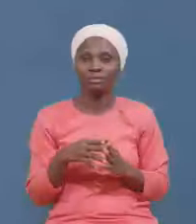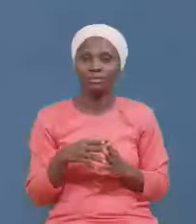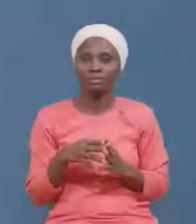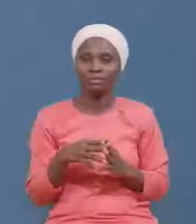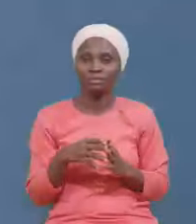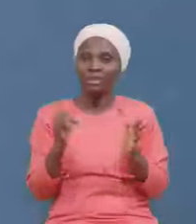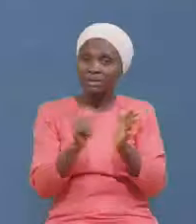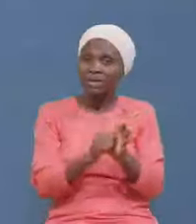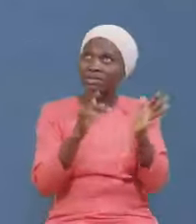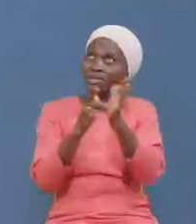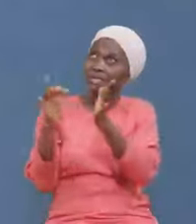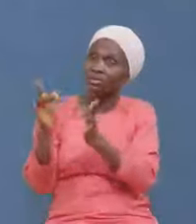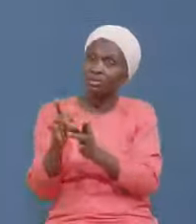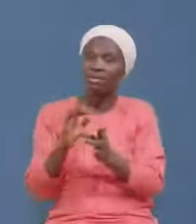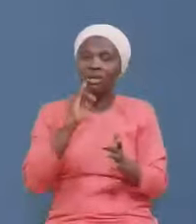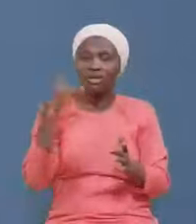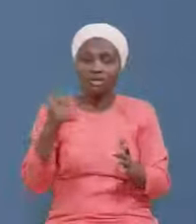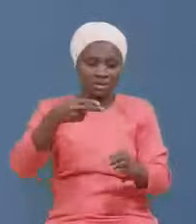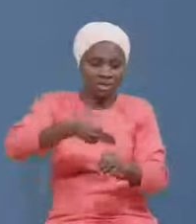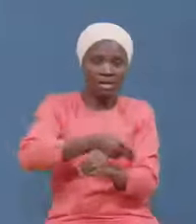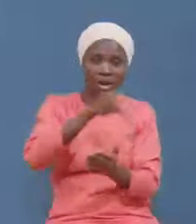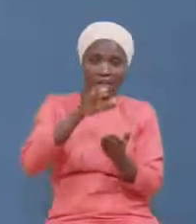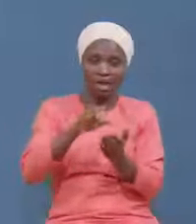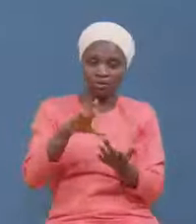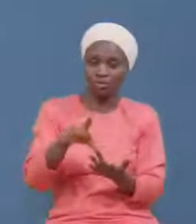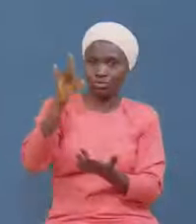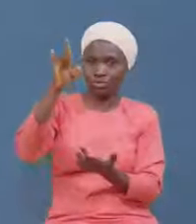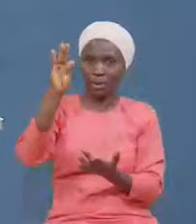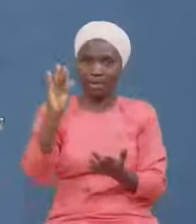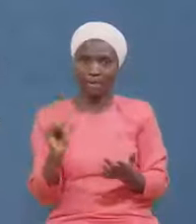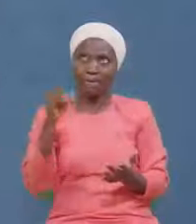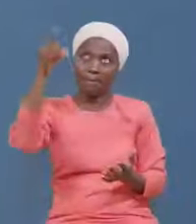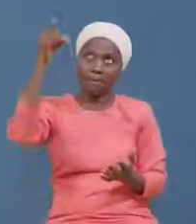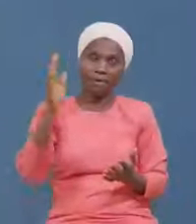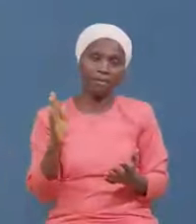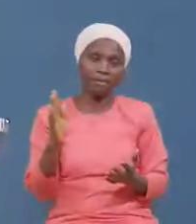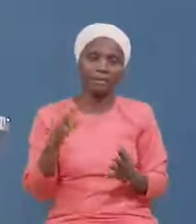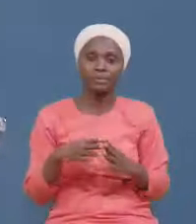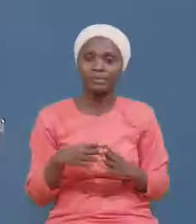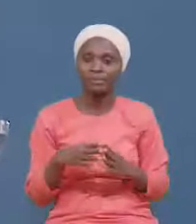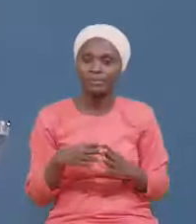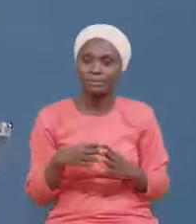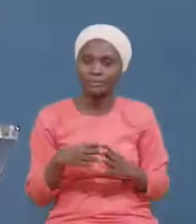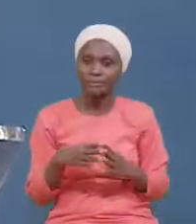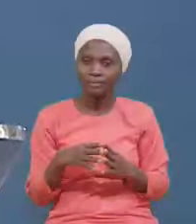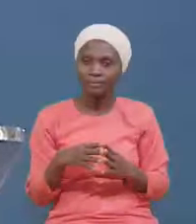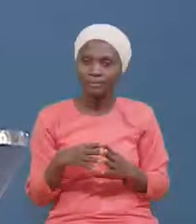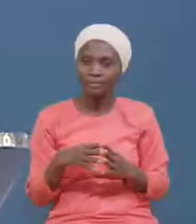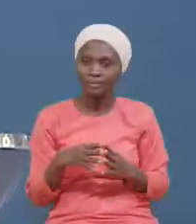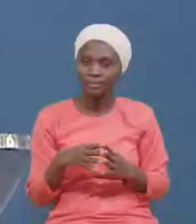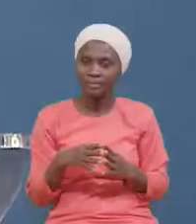That Jesus is the lamb chosen of God. యేసు దేవుని చేత ఏర్పరచబడ్డ గొర్రెపిల్లగా